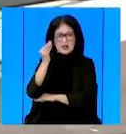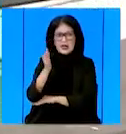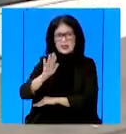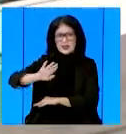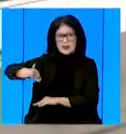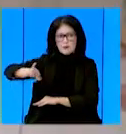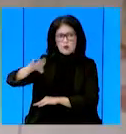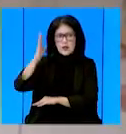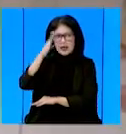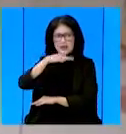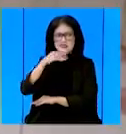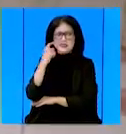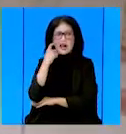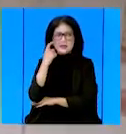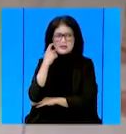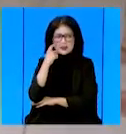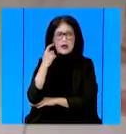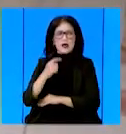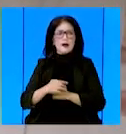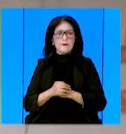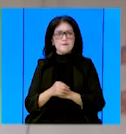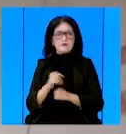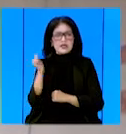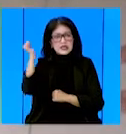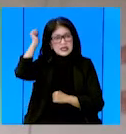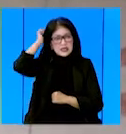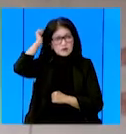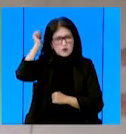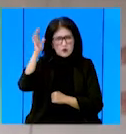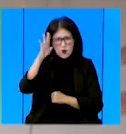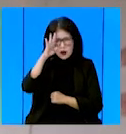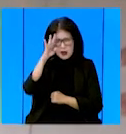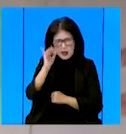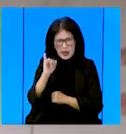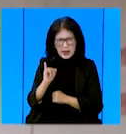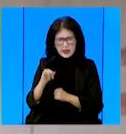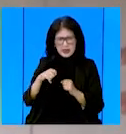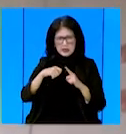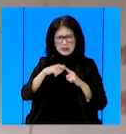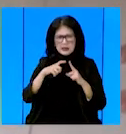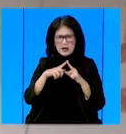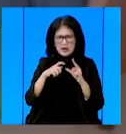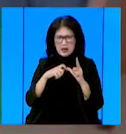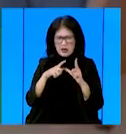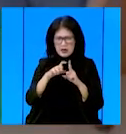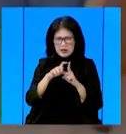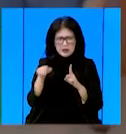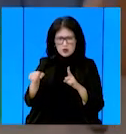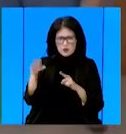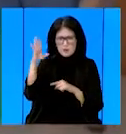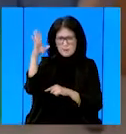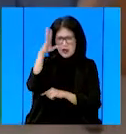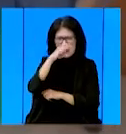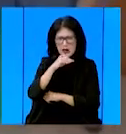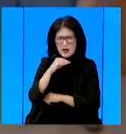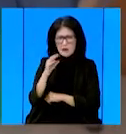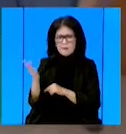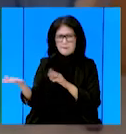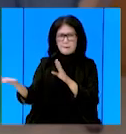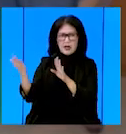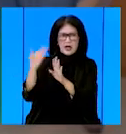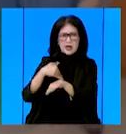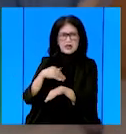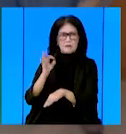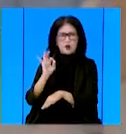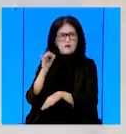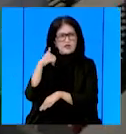Selasa kemarin sang Ibu mulai curiga saat Sadiah tak kunjung pulang hingga malam hari handphone korban tak